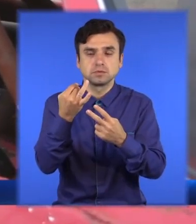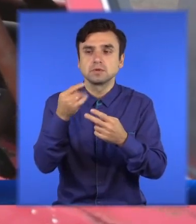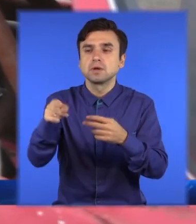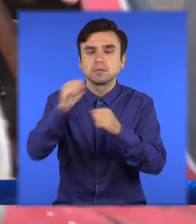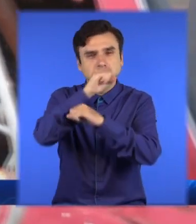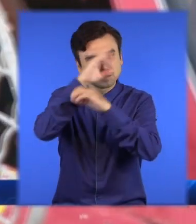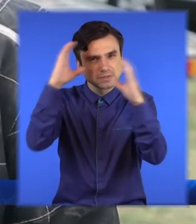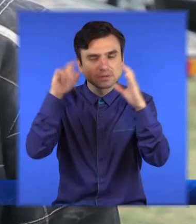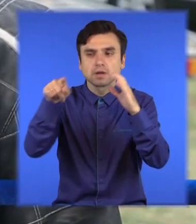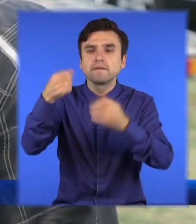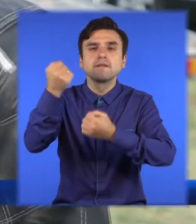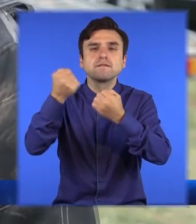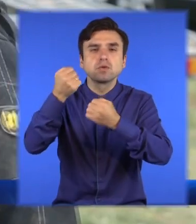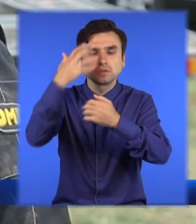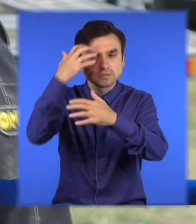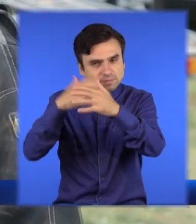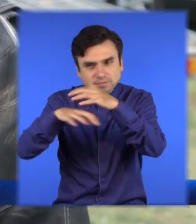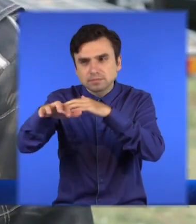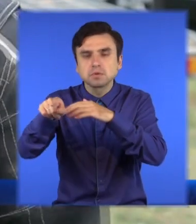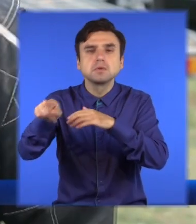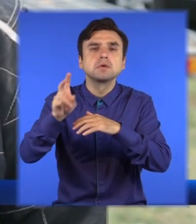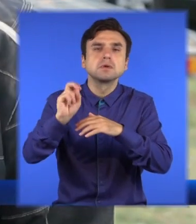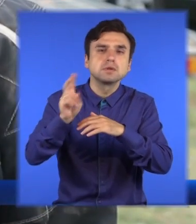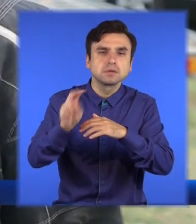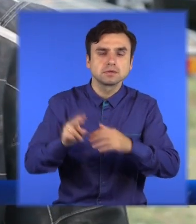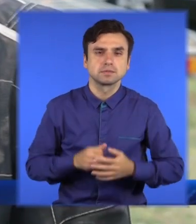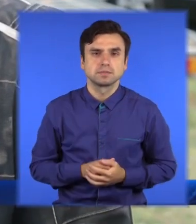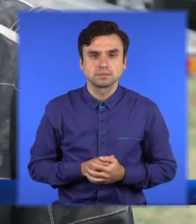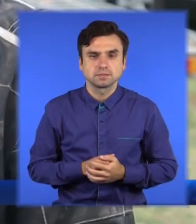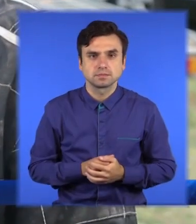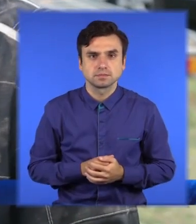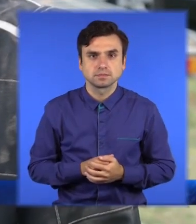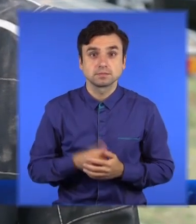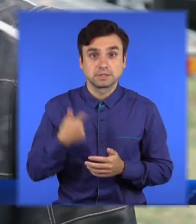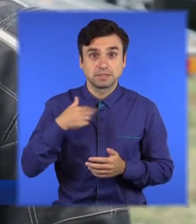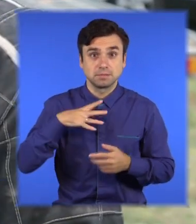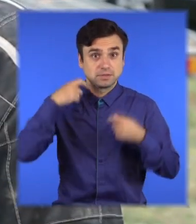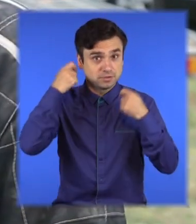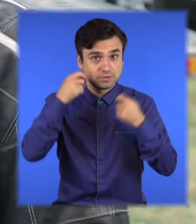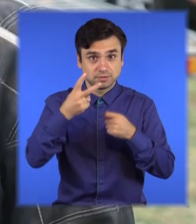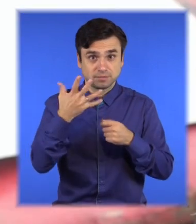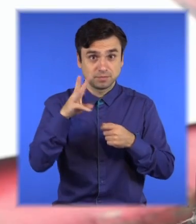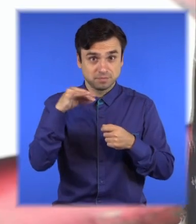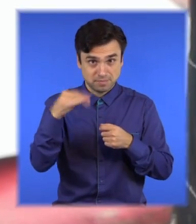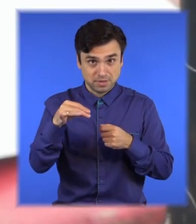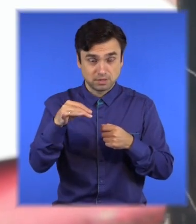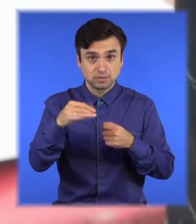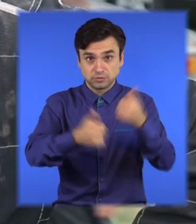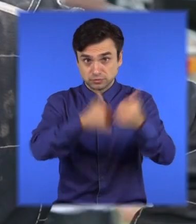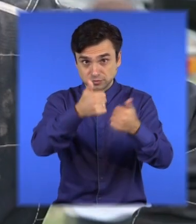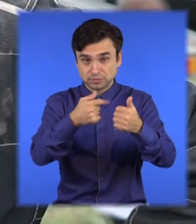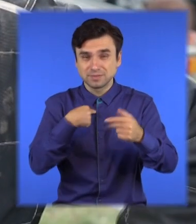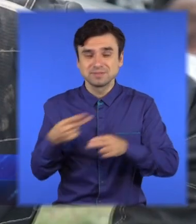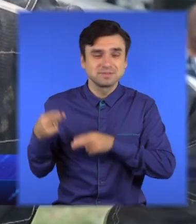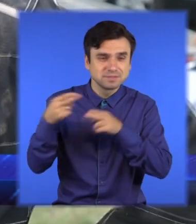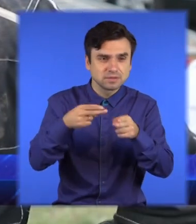її заварені. Три таких Генрі умерло подо мною. Це четвертий. Кожен раз